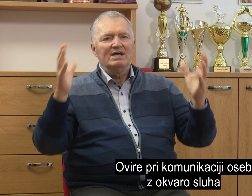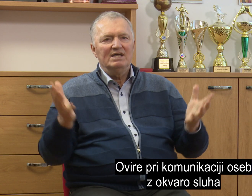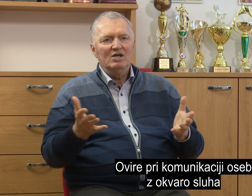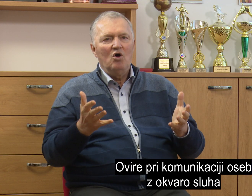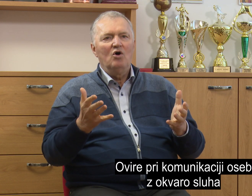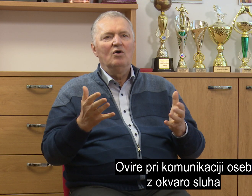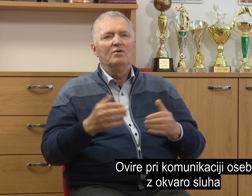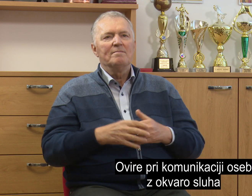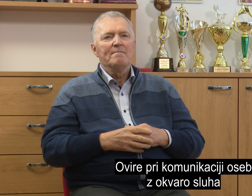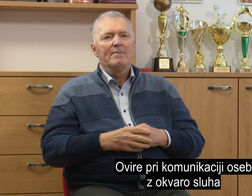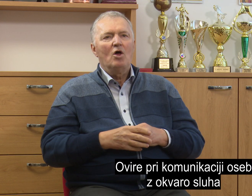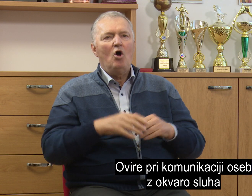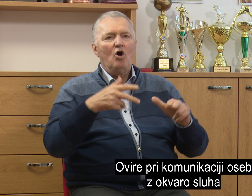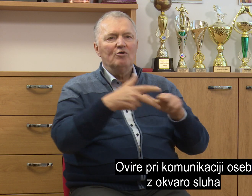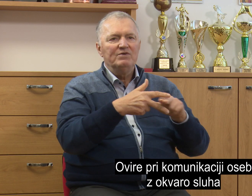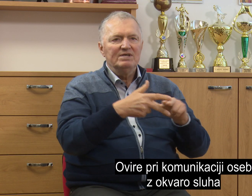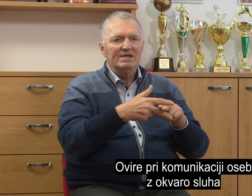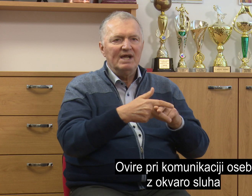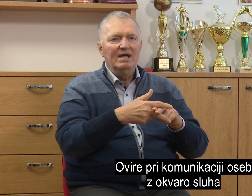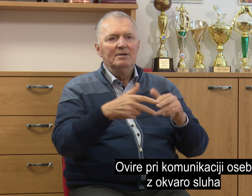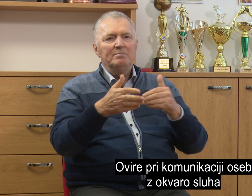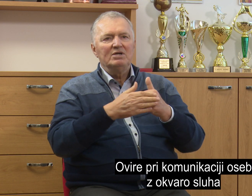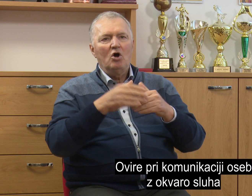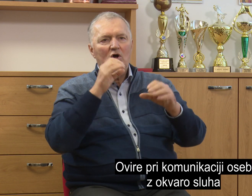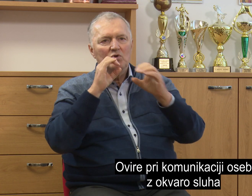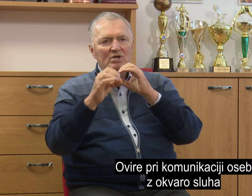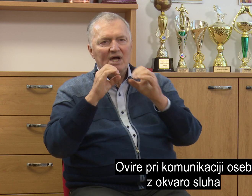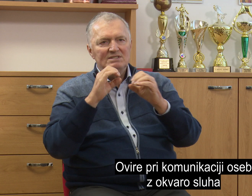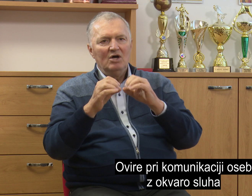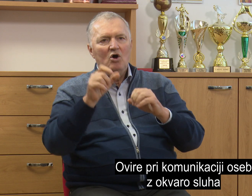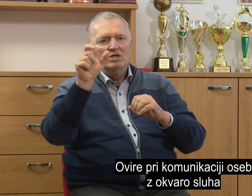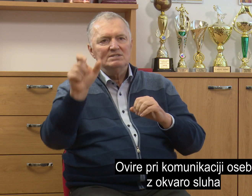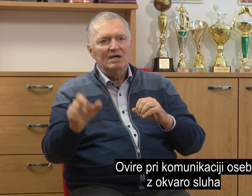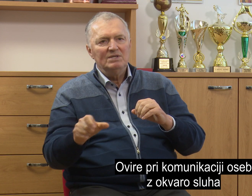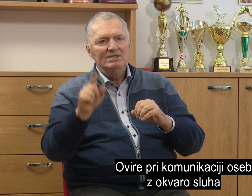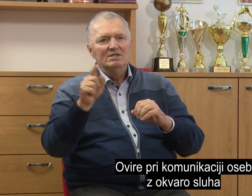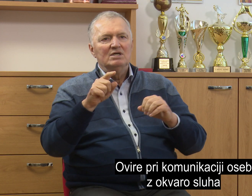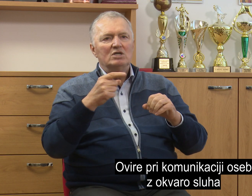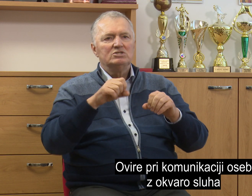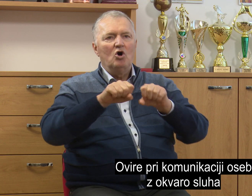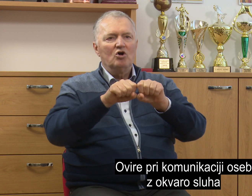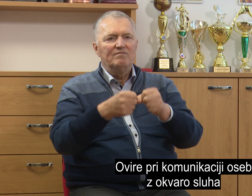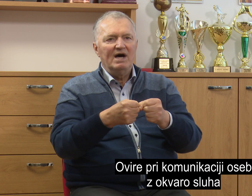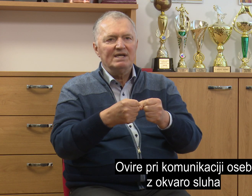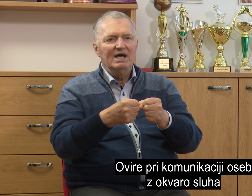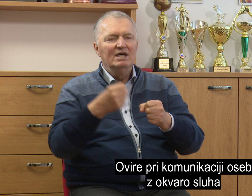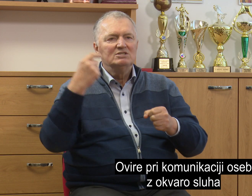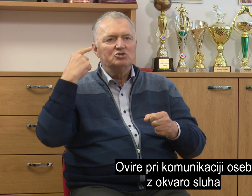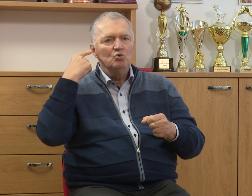Ovire pri komunikaciji oseb z okvaro sluha moramo premagovati skupaj.